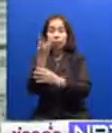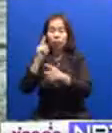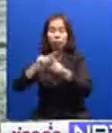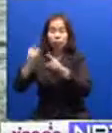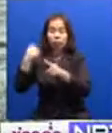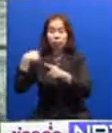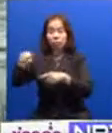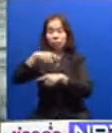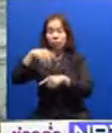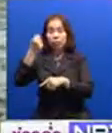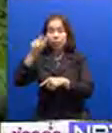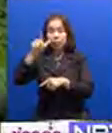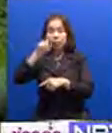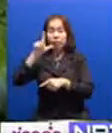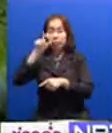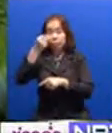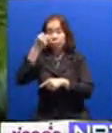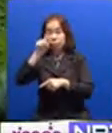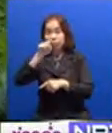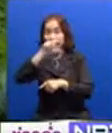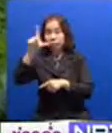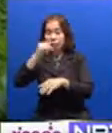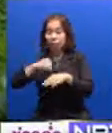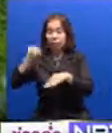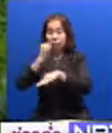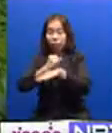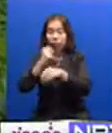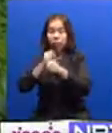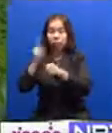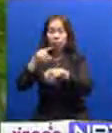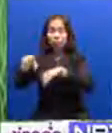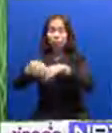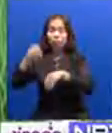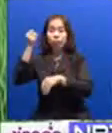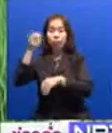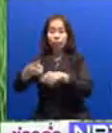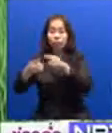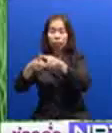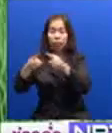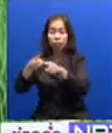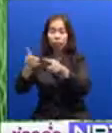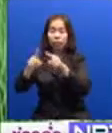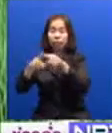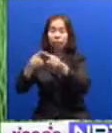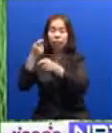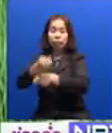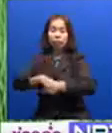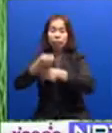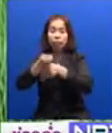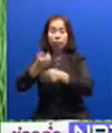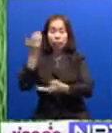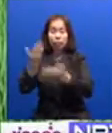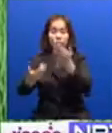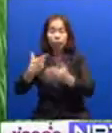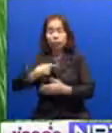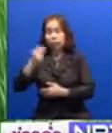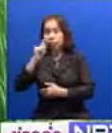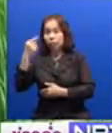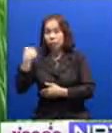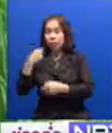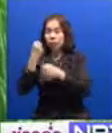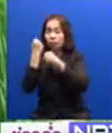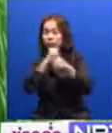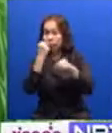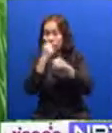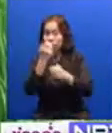ึงมีประมาณ 11ล้านแร่จะปริหารจัดการสอง แนวทาง คอการปรบพืนที่ให้เป็เกศตกรมทางเลืออก และการปลูกอ้อยแ